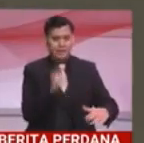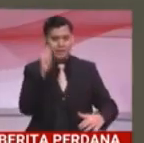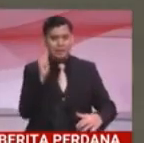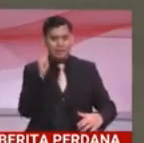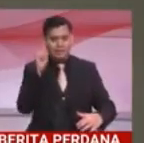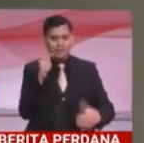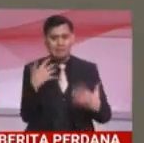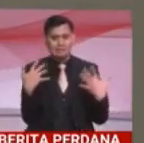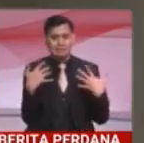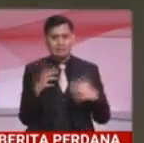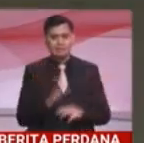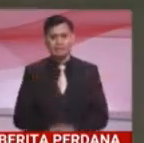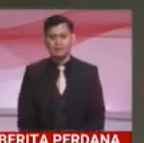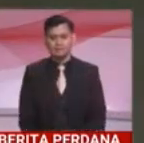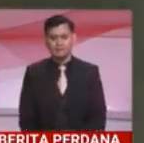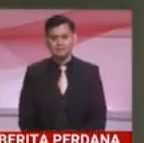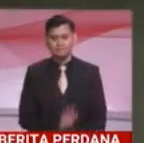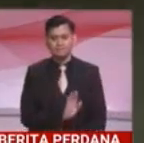berkenaan.